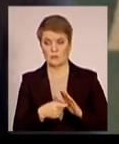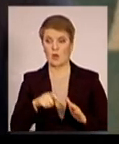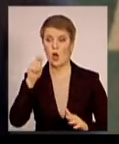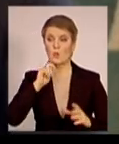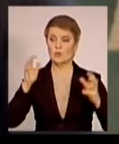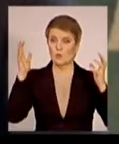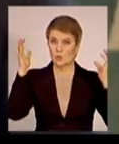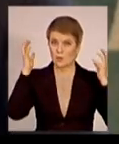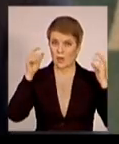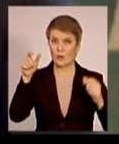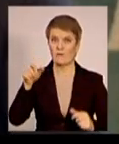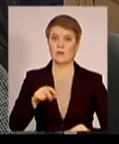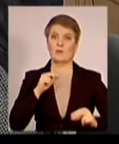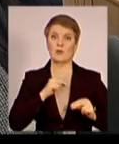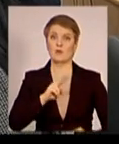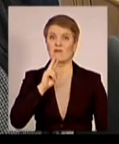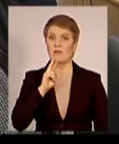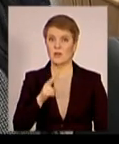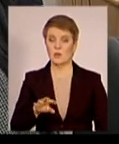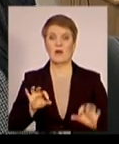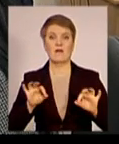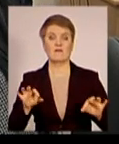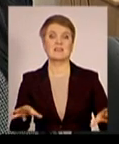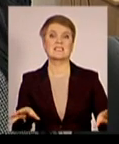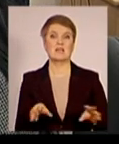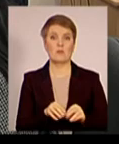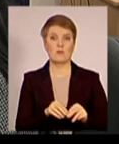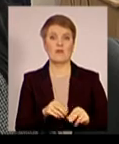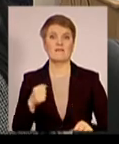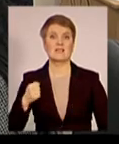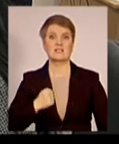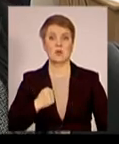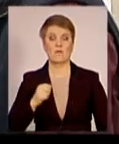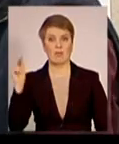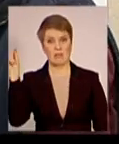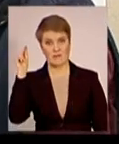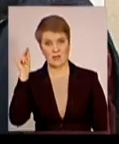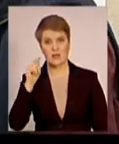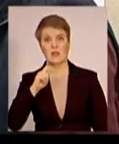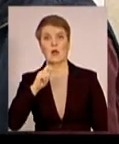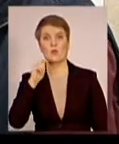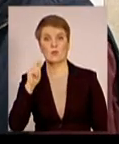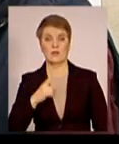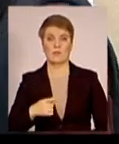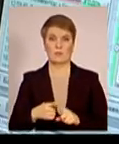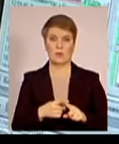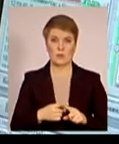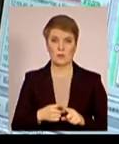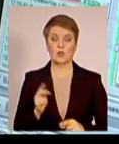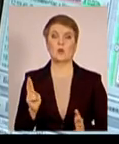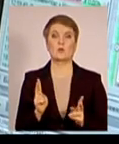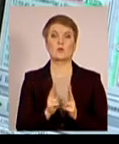він працював 2 роки. Висвітлював, зокрема, спільні військові навчання Росії та Білорусі, а також зустрічі в Мінську тристоронньої